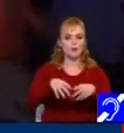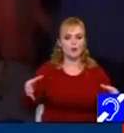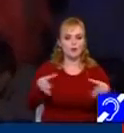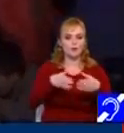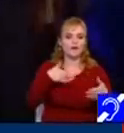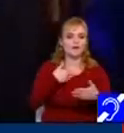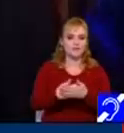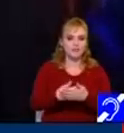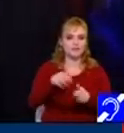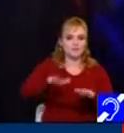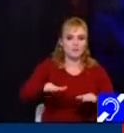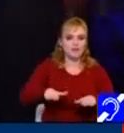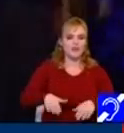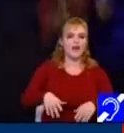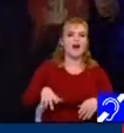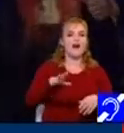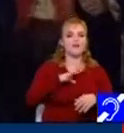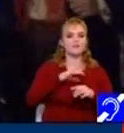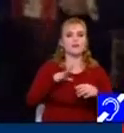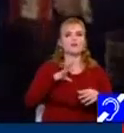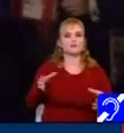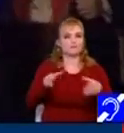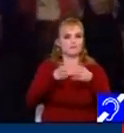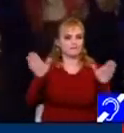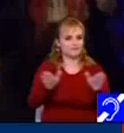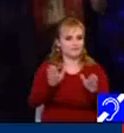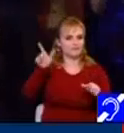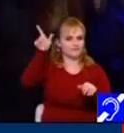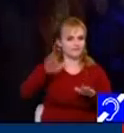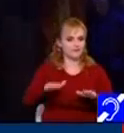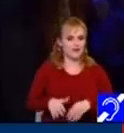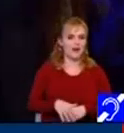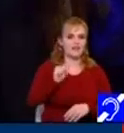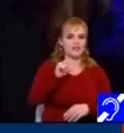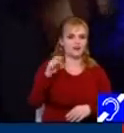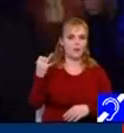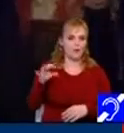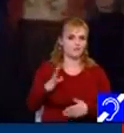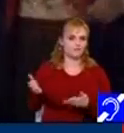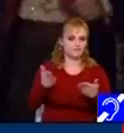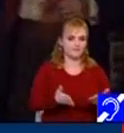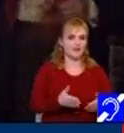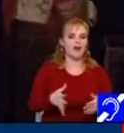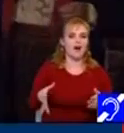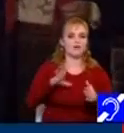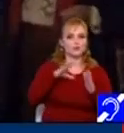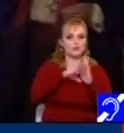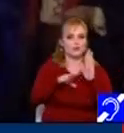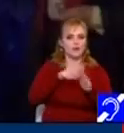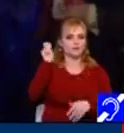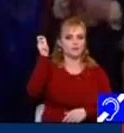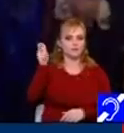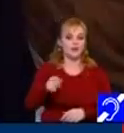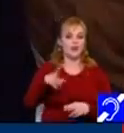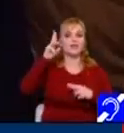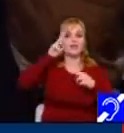activiști locali. Atmosfera de sărbătoare a fost creată de ansamblul folcloric Grădinadorului de la Anenii Noi, care a prezentat un program de colinde și urături.